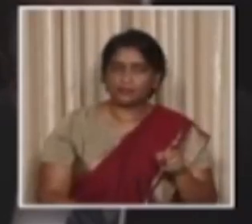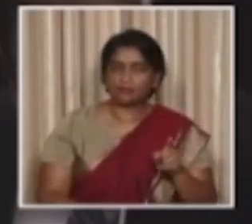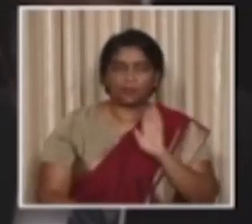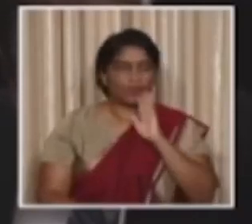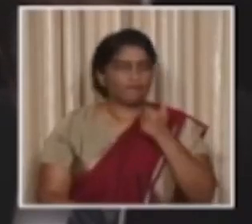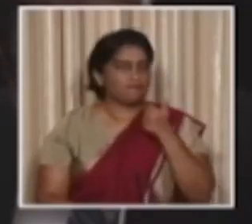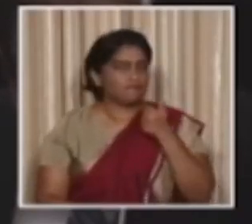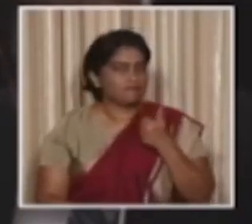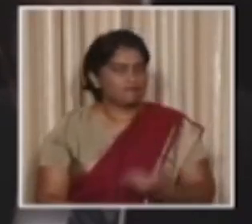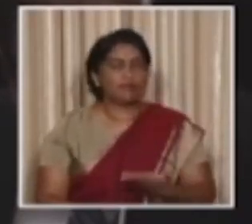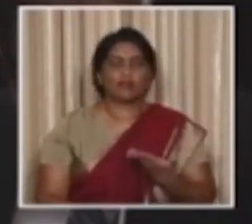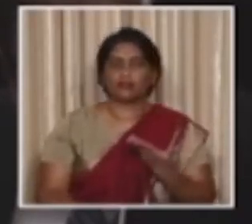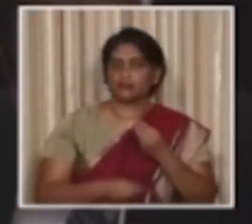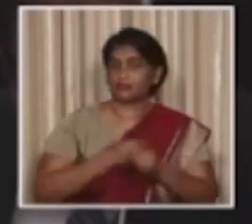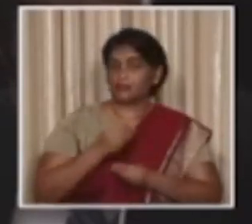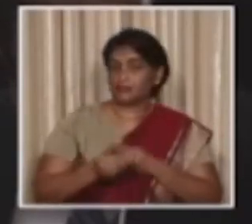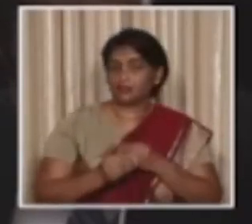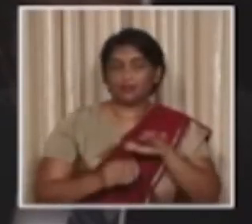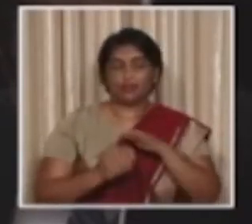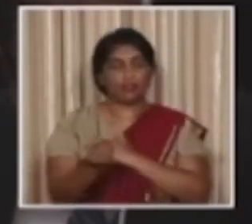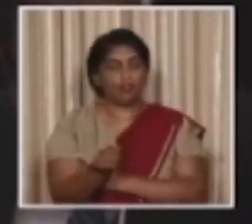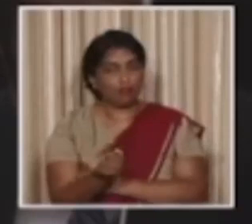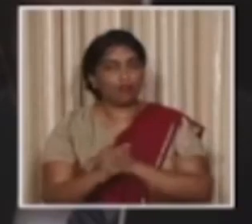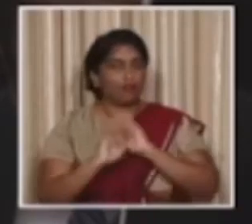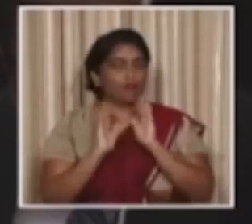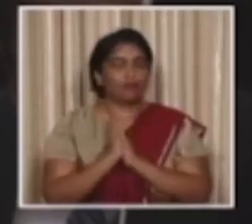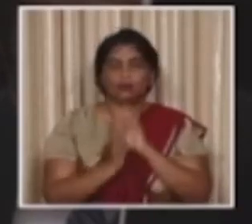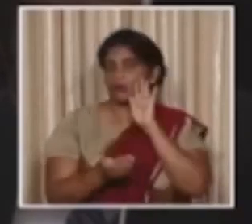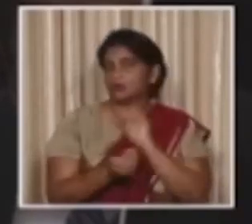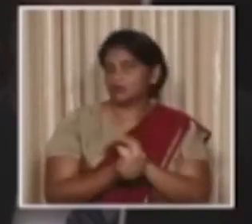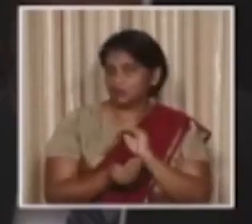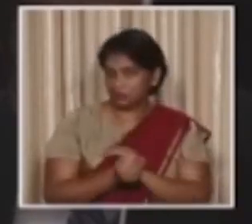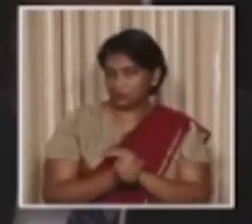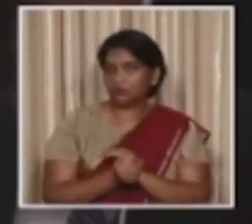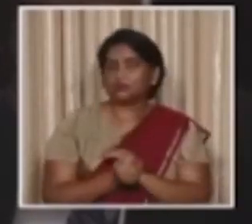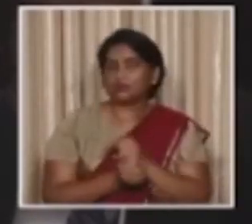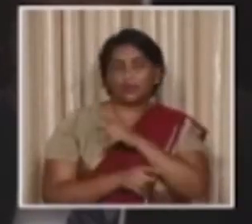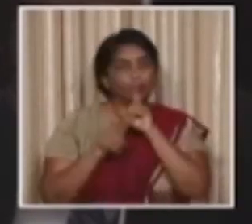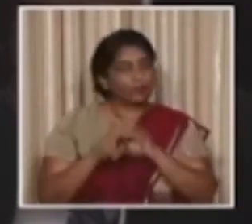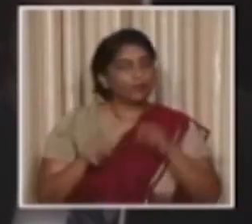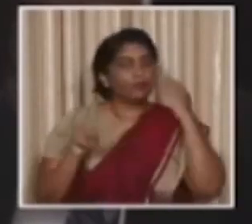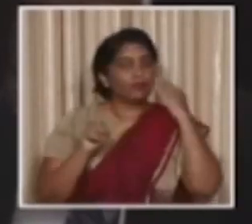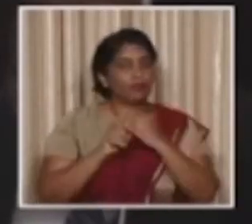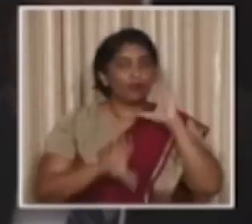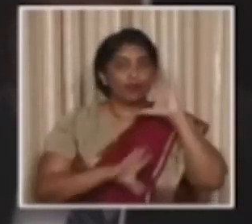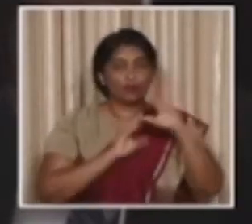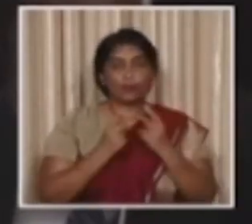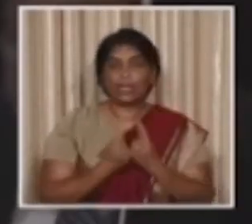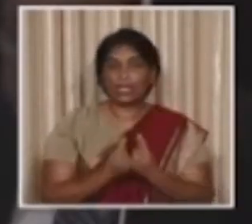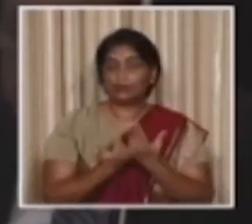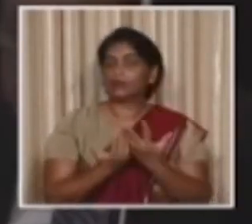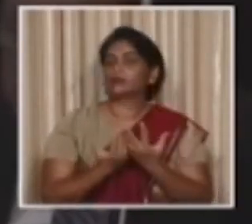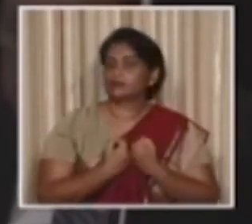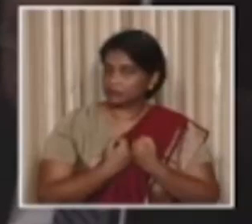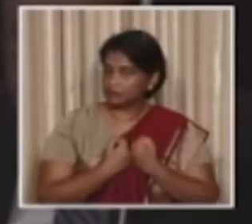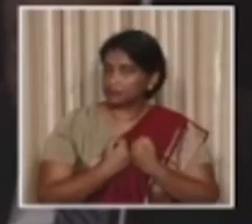වටිනාම ගණ දෙන්නු ඔප්පු තෙරපු සුරක්ෂිත කිරීම හා ඒවා පිළිබඳ තොරතුරු ඉක්මනින් ලබා ගැනීම